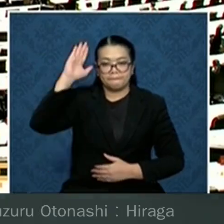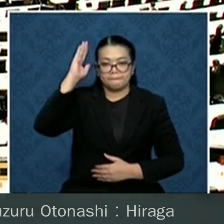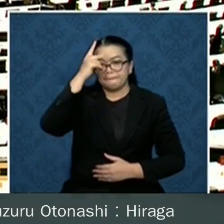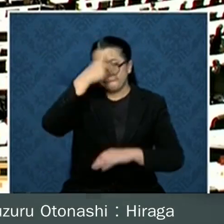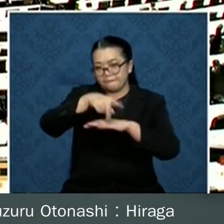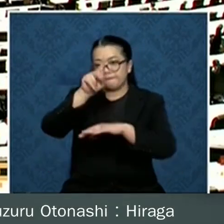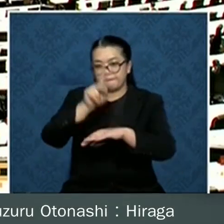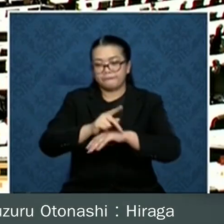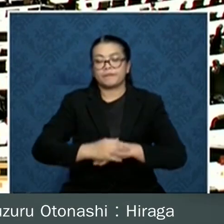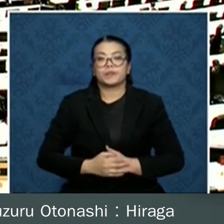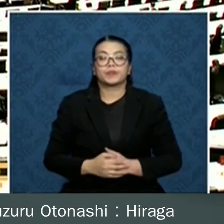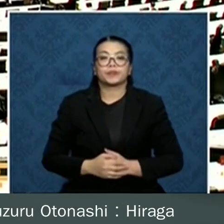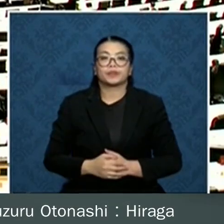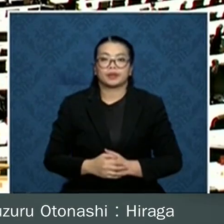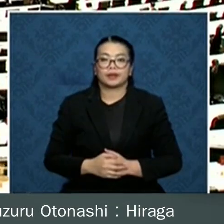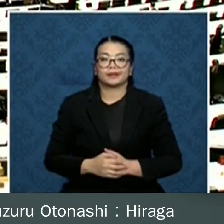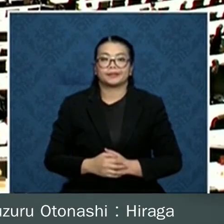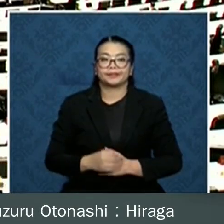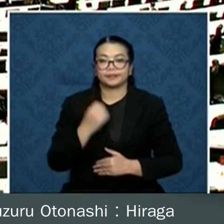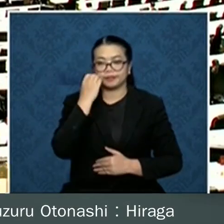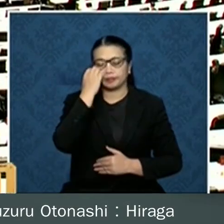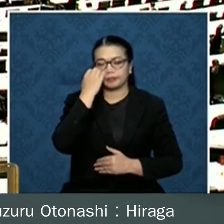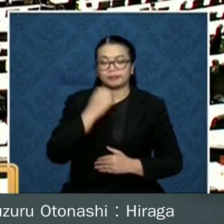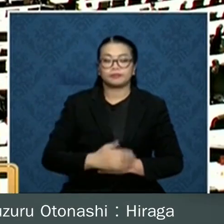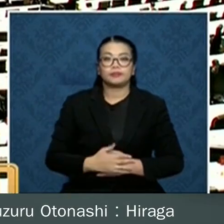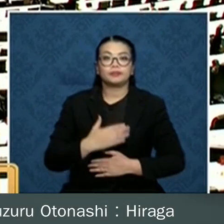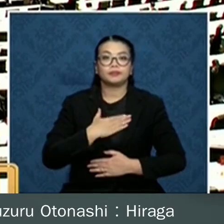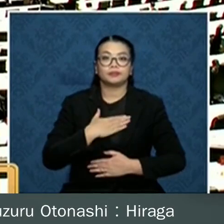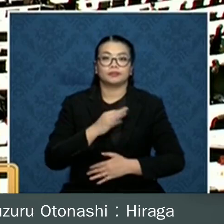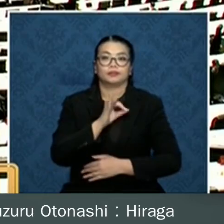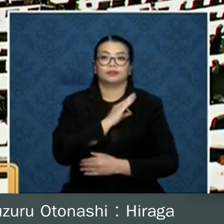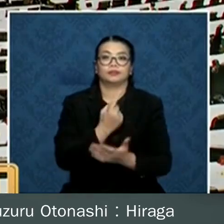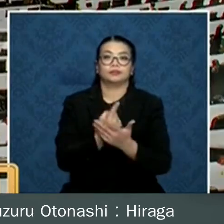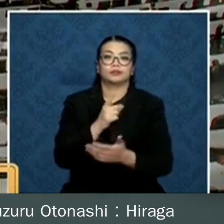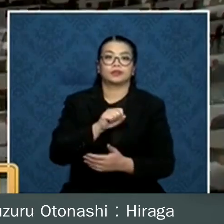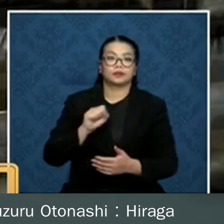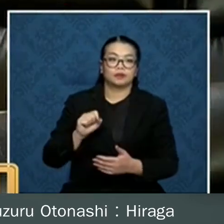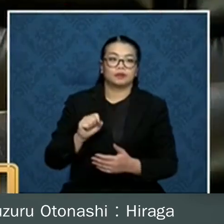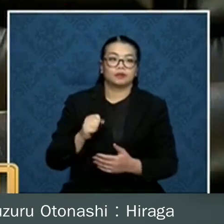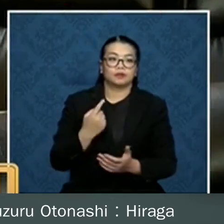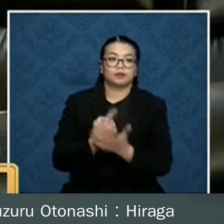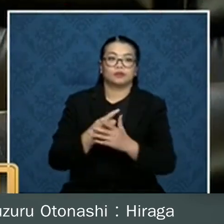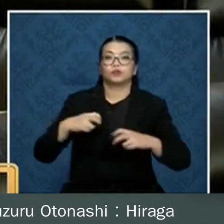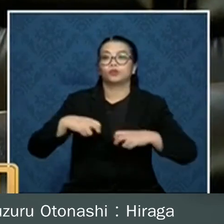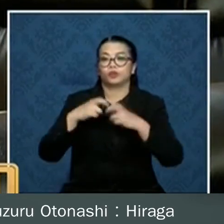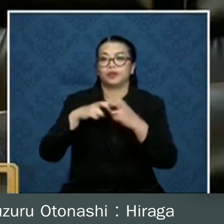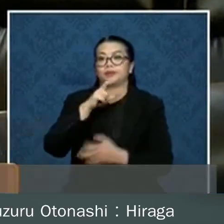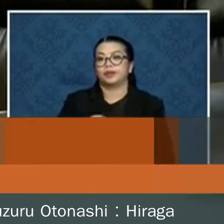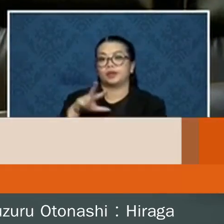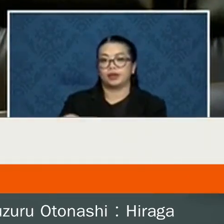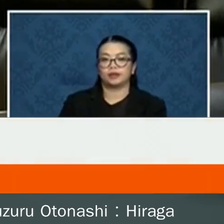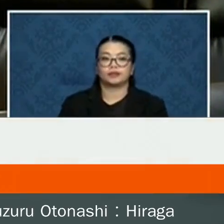เคารพครับครับผมเชิญครับวันนี้ 2ทุครับครับสมาชิกสภาผู้แทนราษฎรจากจังหวัดสุรินทร์พรค